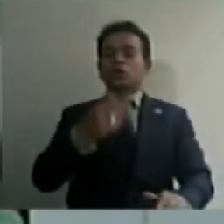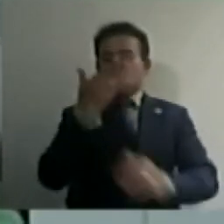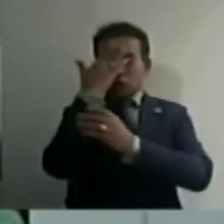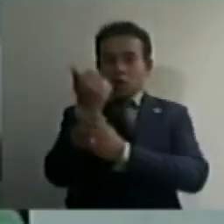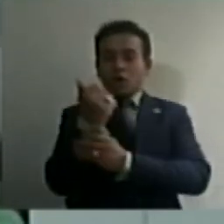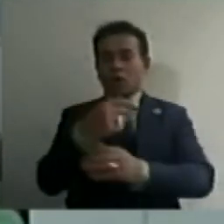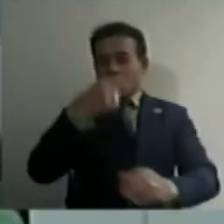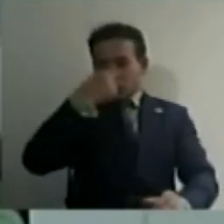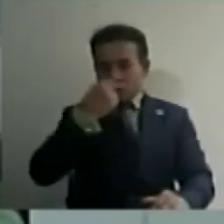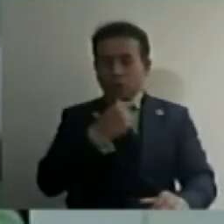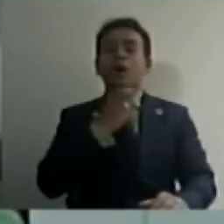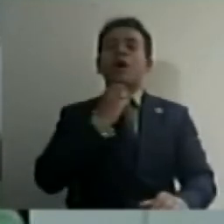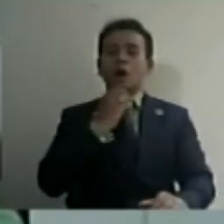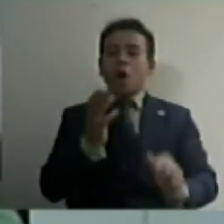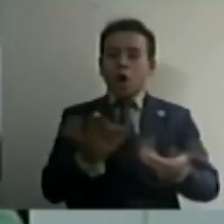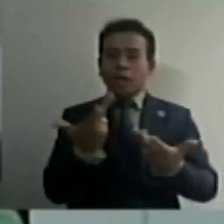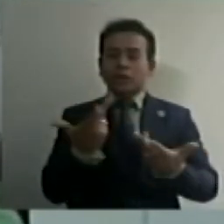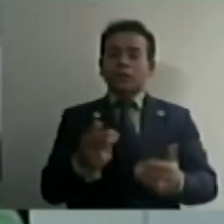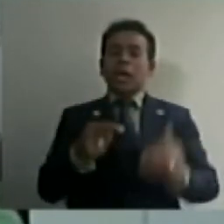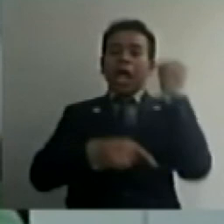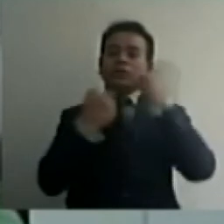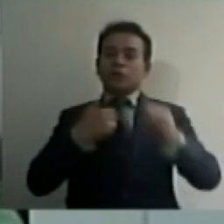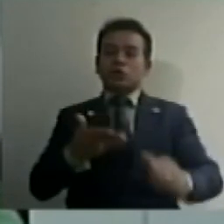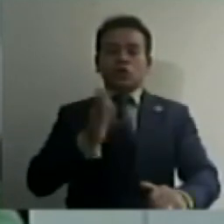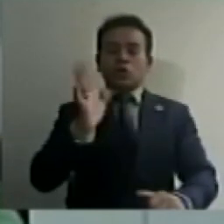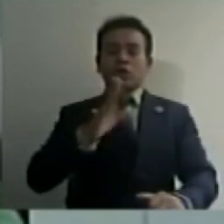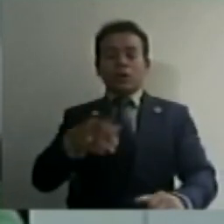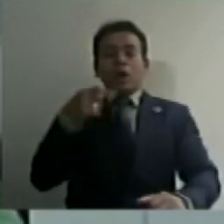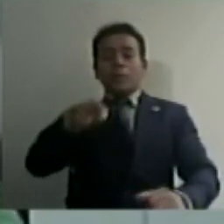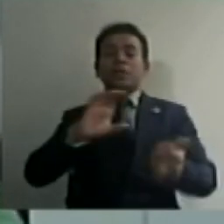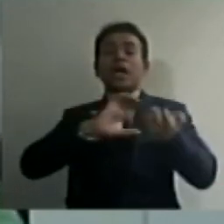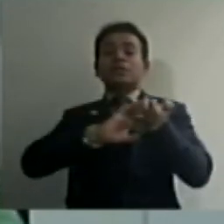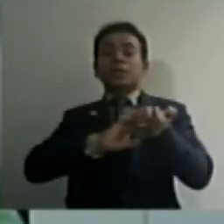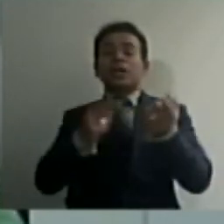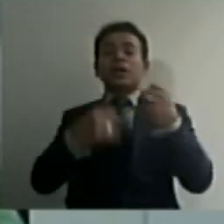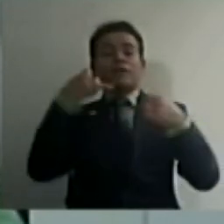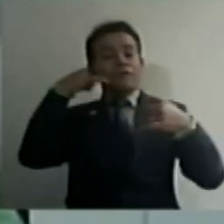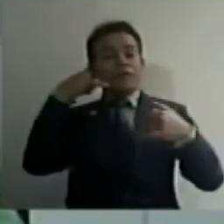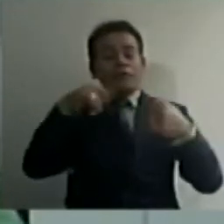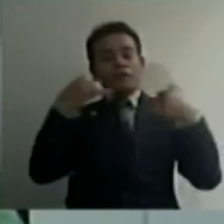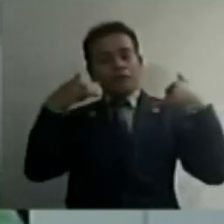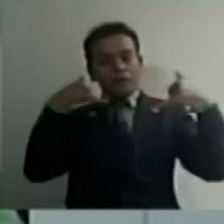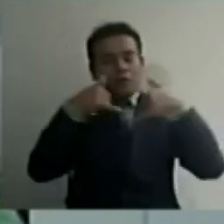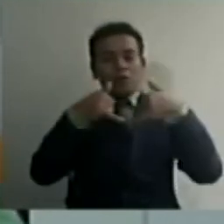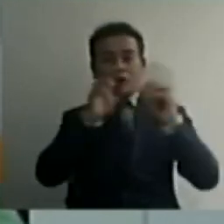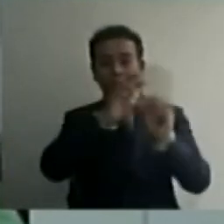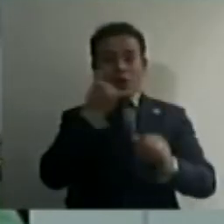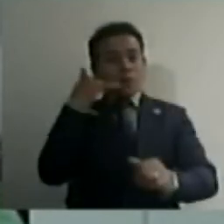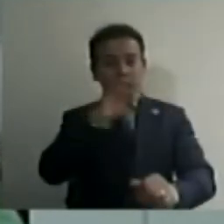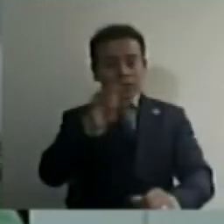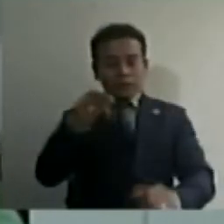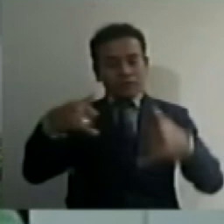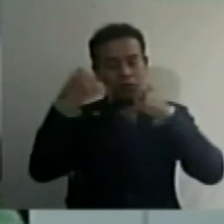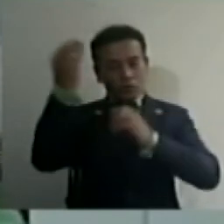হটলাইন নম্বরগুলিতে ফোন করুন। কোভিড-19 বা অন্য যে কোনো স্বাস্থ্য সমস্যায় জরুরি অবস্থা না